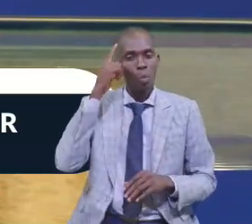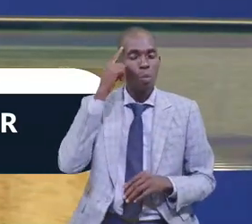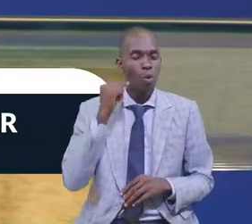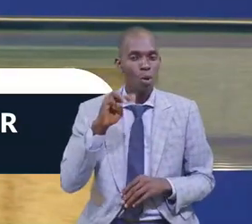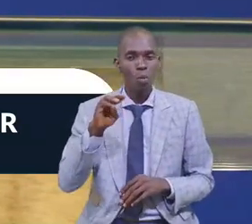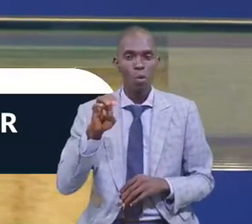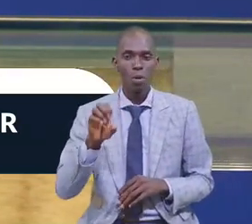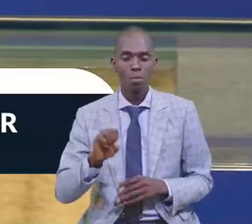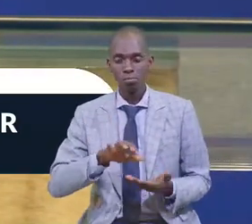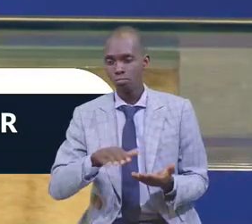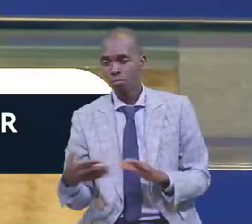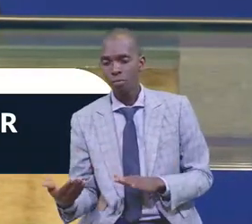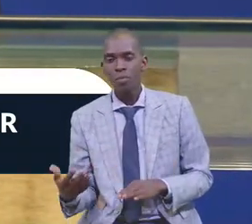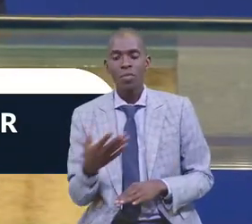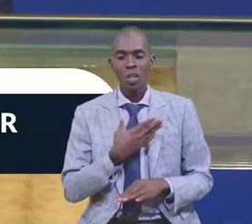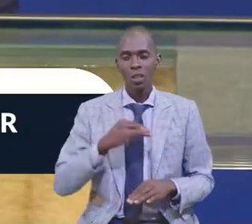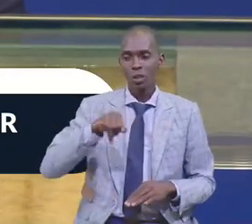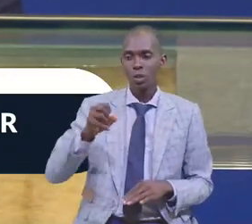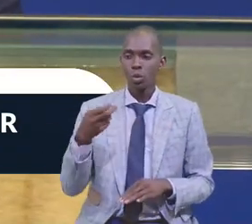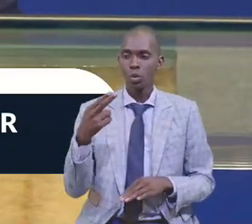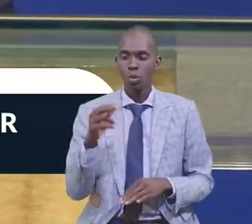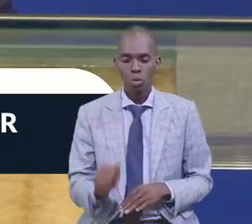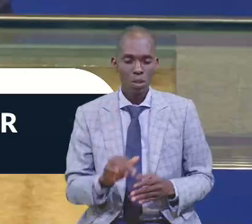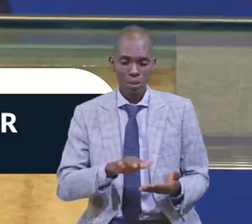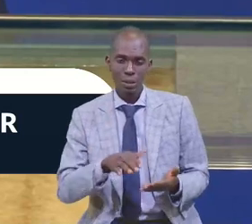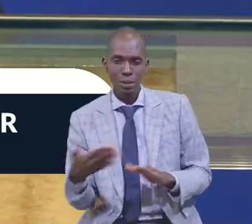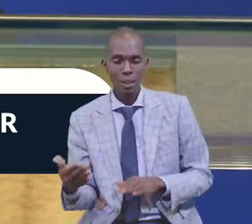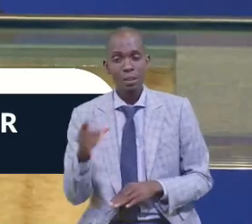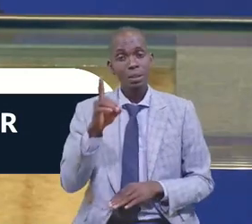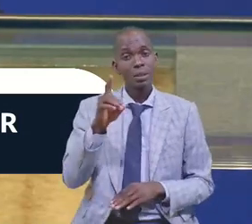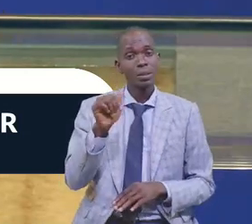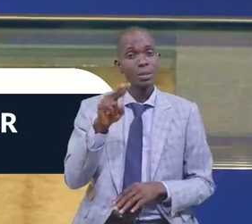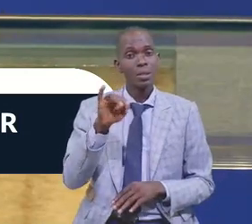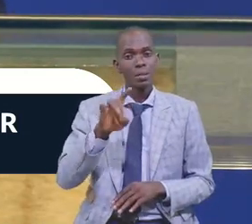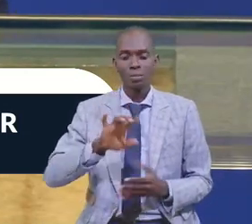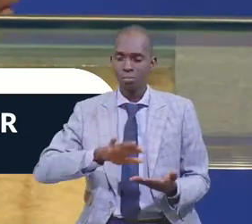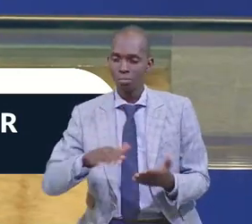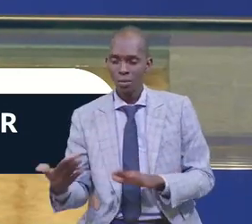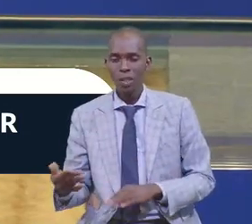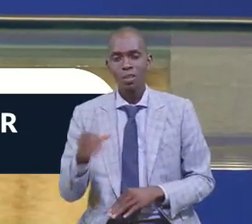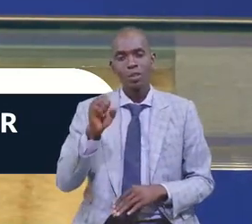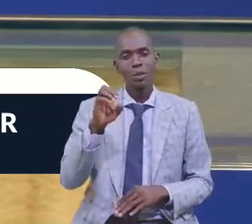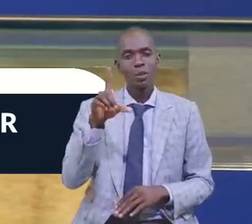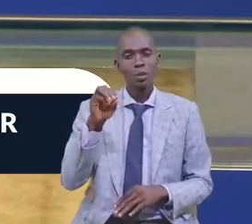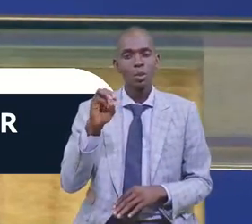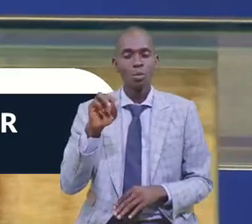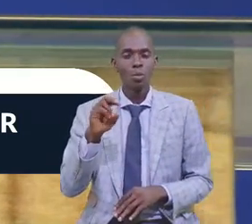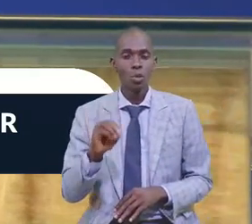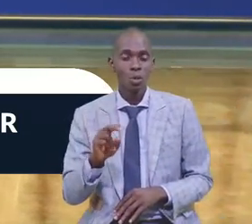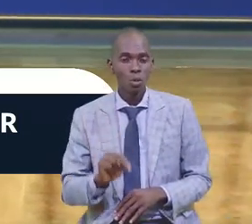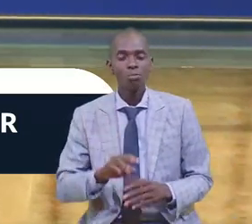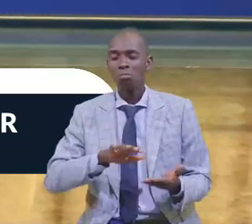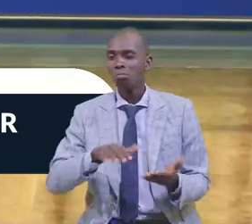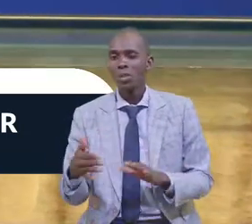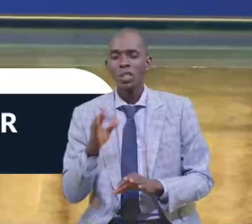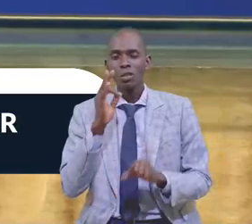mort, et les anciens qui ont survécu à Josué étaient morts, David était mort, Salomon